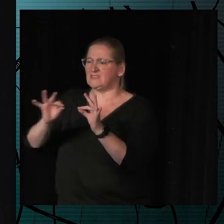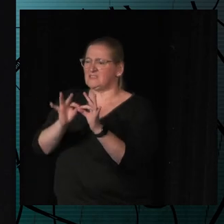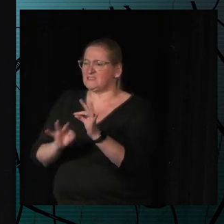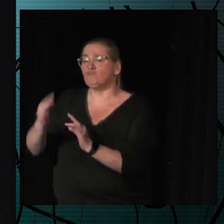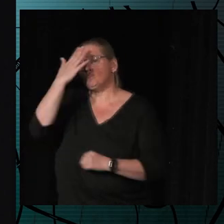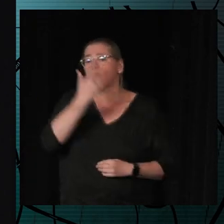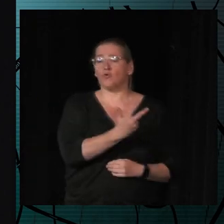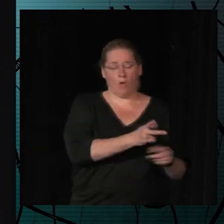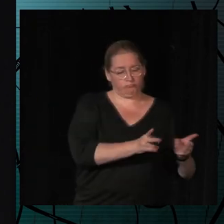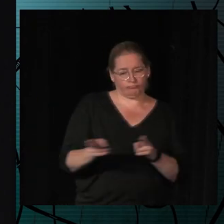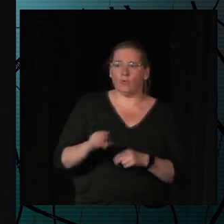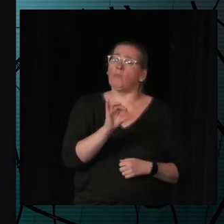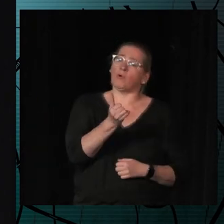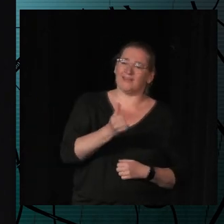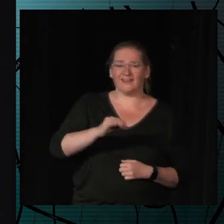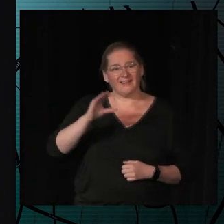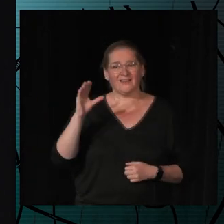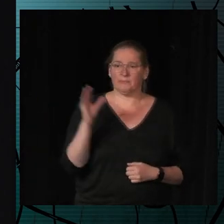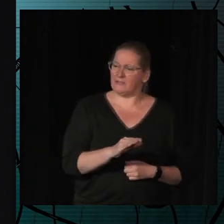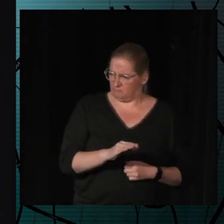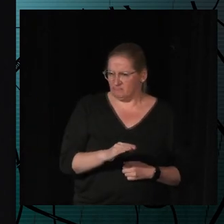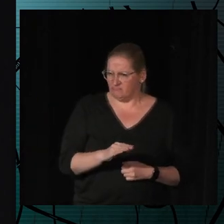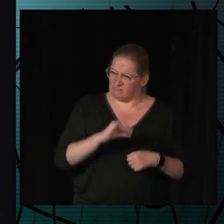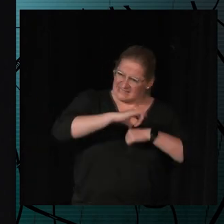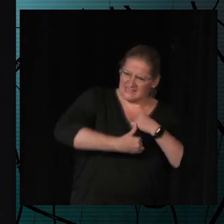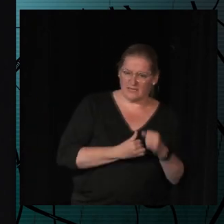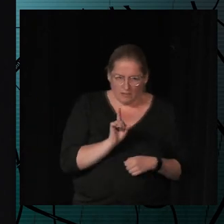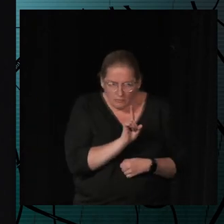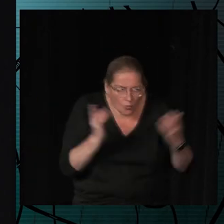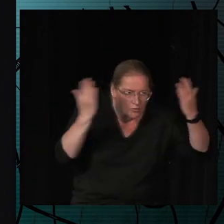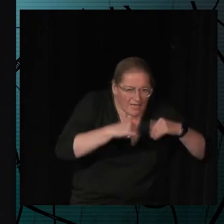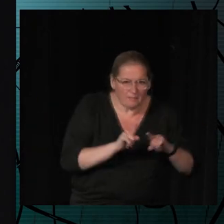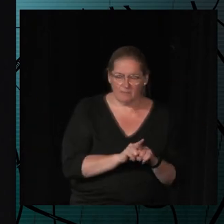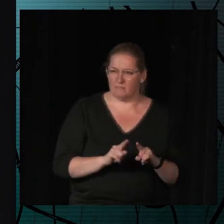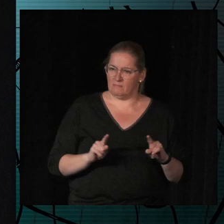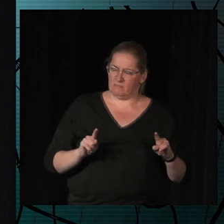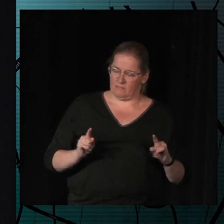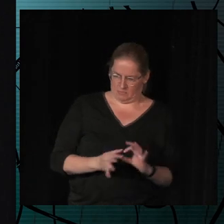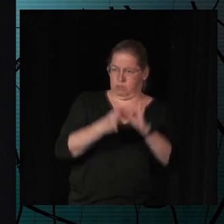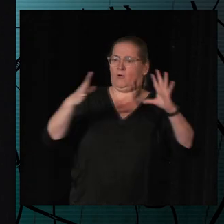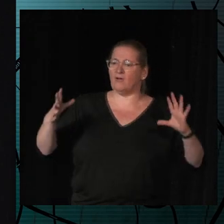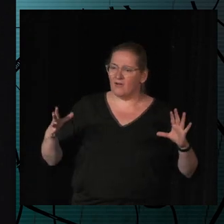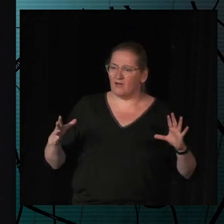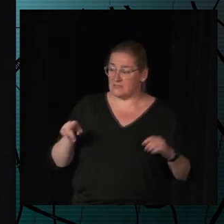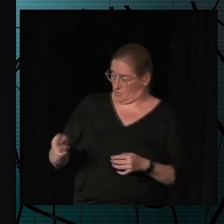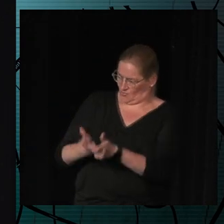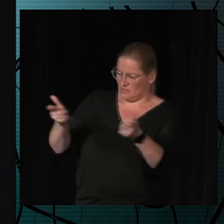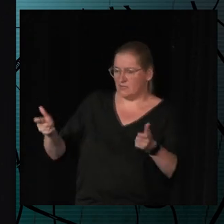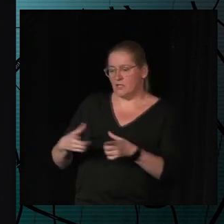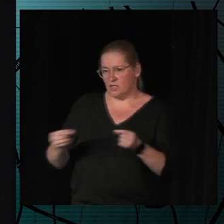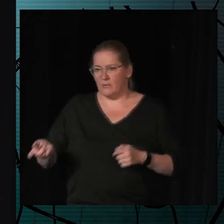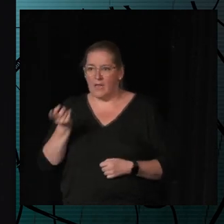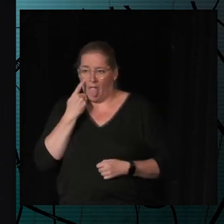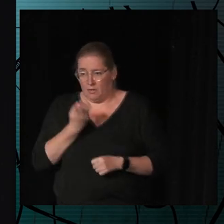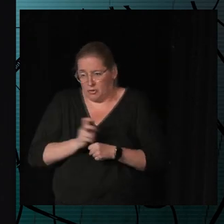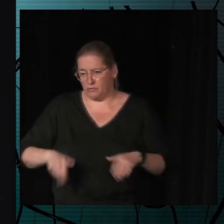trois premiers avec cette vue très hone in the dark évidemment ensuite il y a des cassures c'est que Capcom n'hésite pas à prendre parfois des risques à dire on